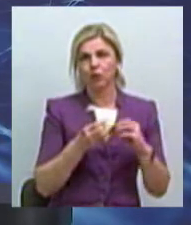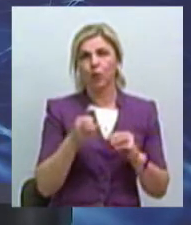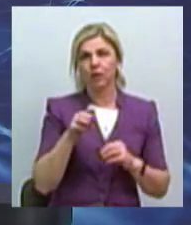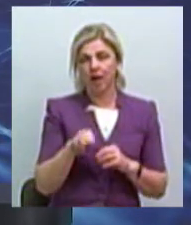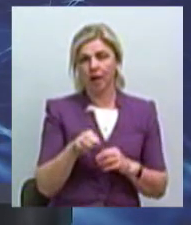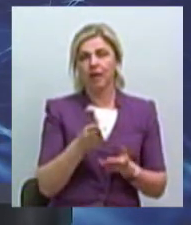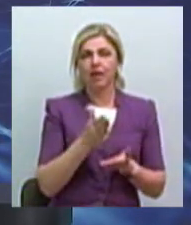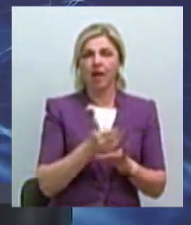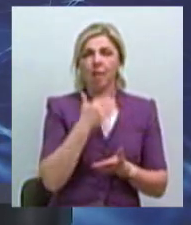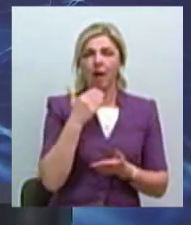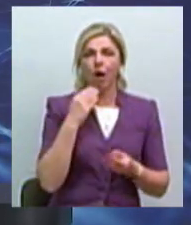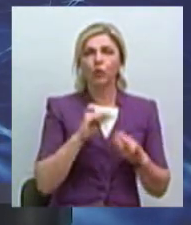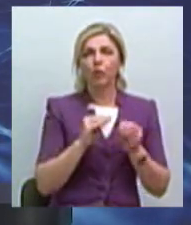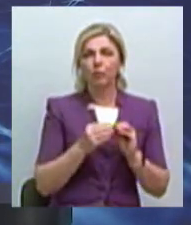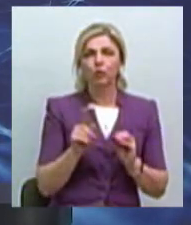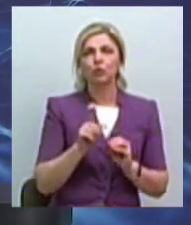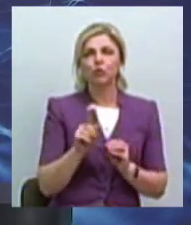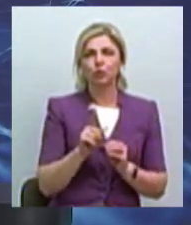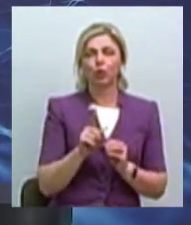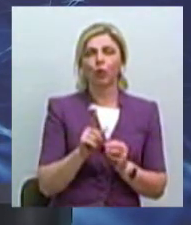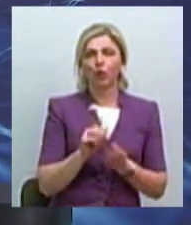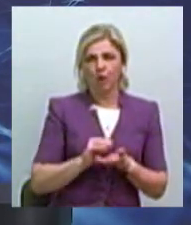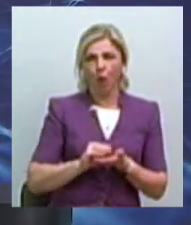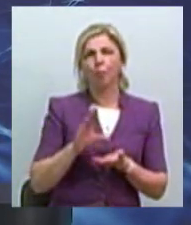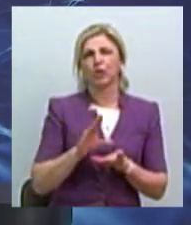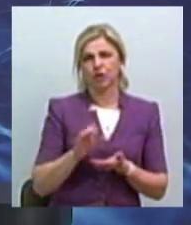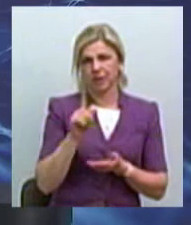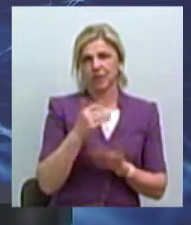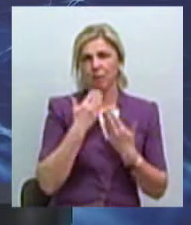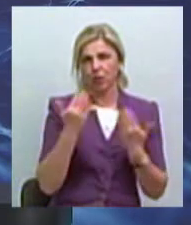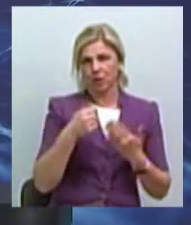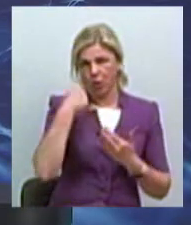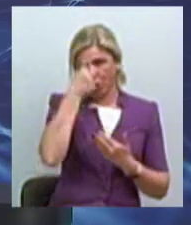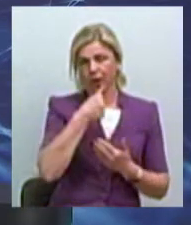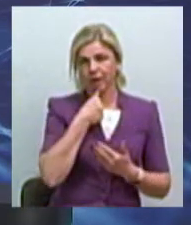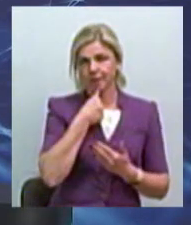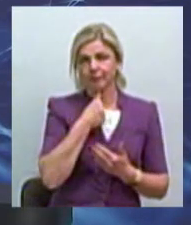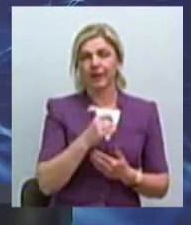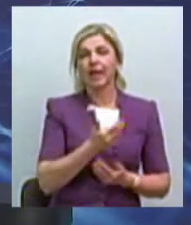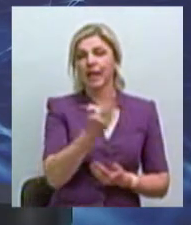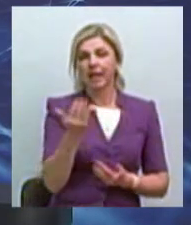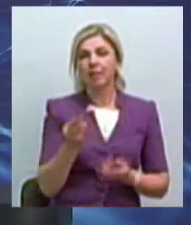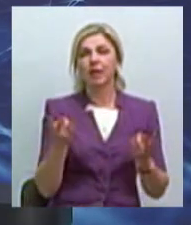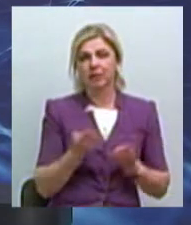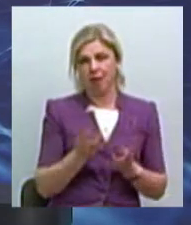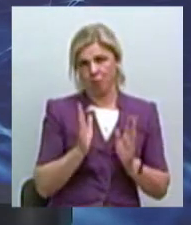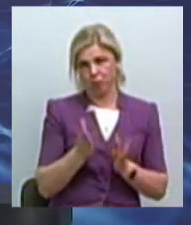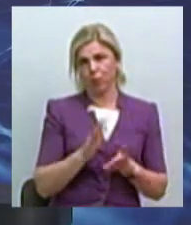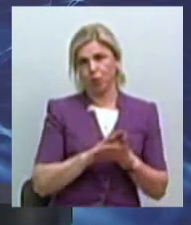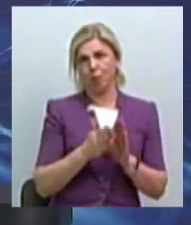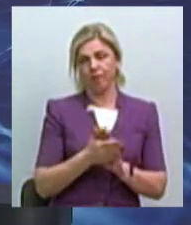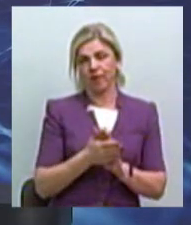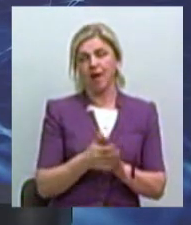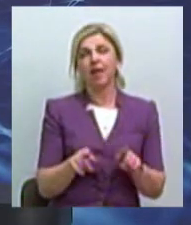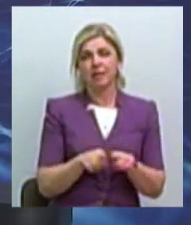і багато тих проблем, які накопичилися за останні роки. От. І їм потрібно буде домовлятися. Те